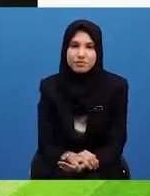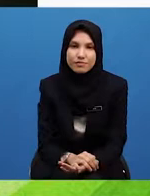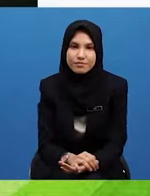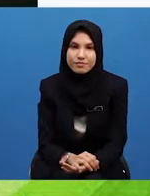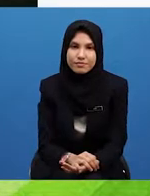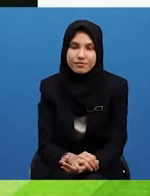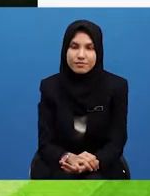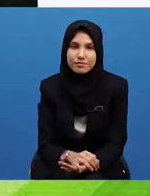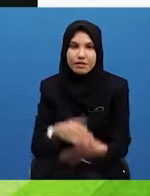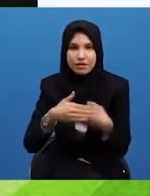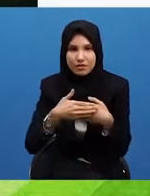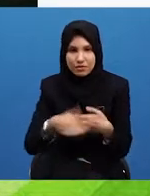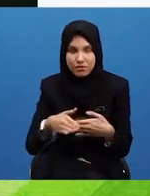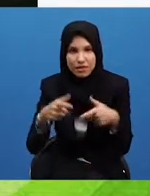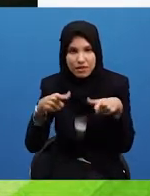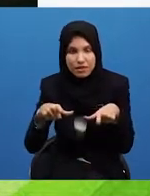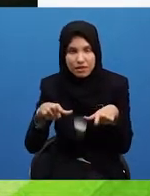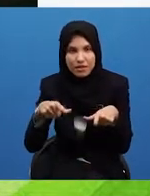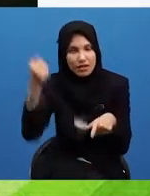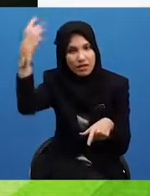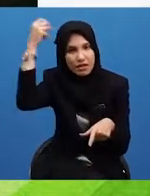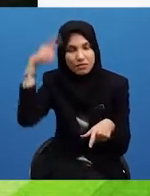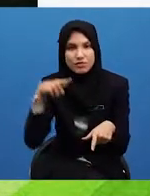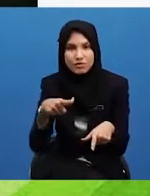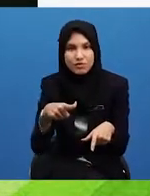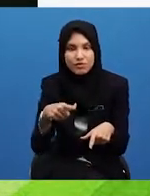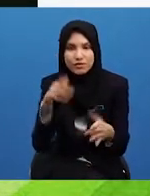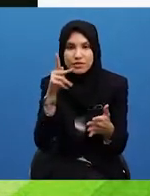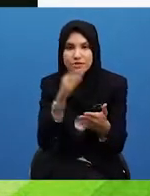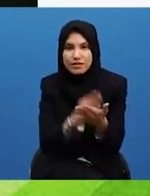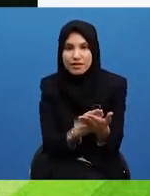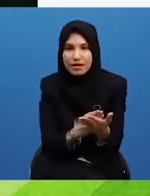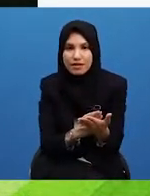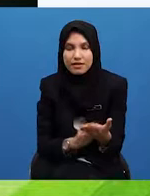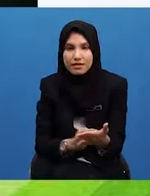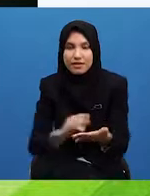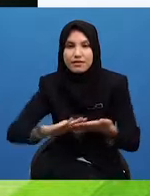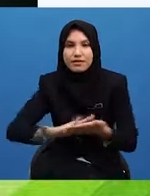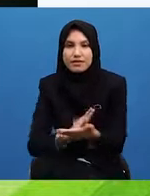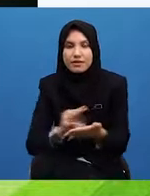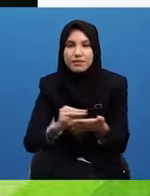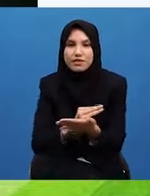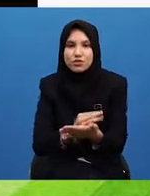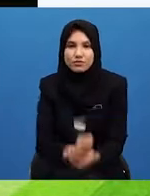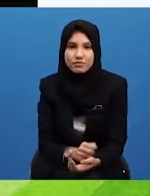kita Letakkan lampu Solo di tengah-tengah kertas mahjongg tersebut